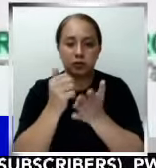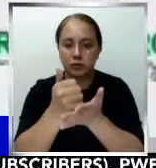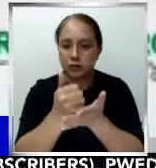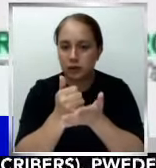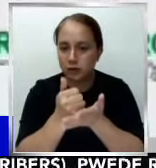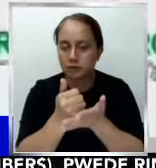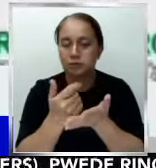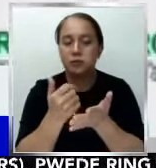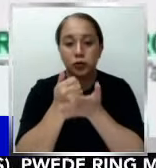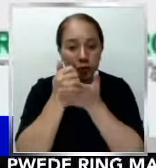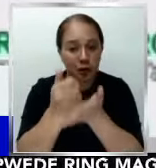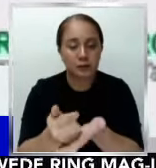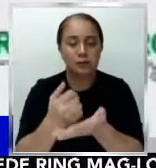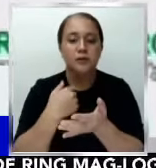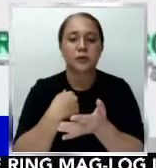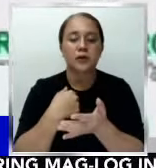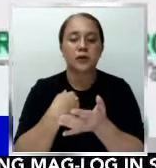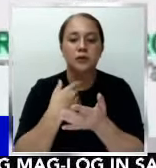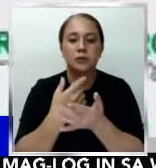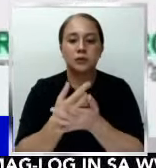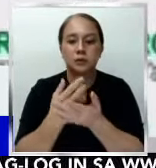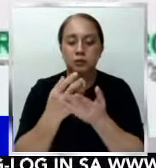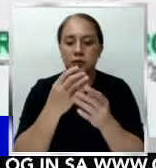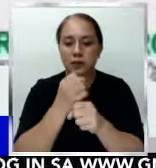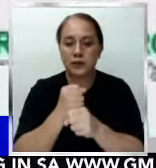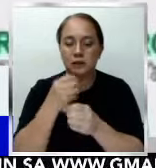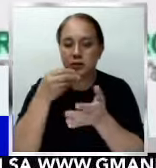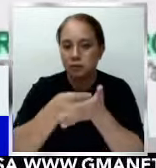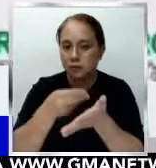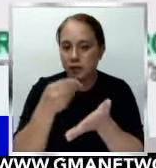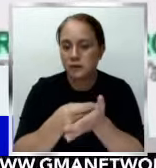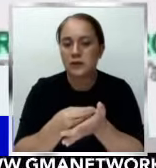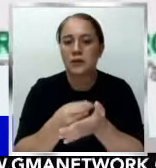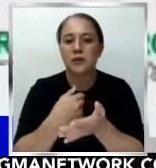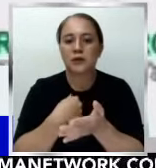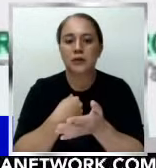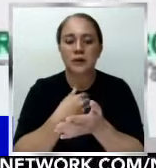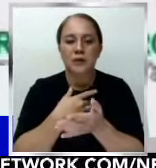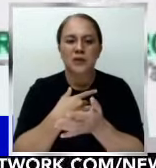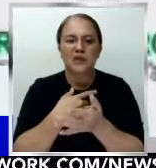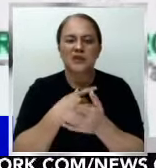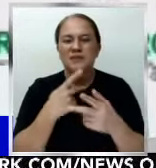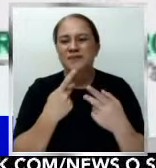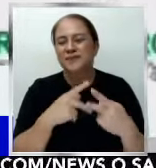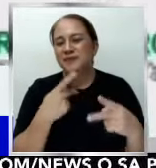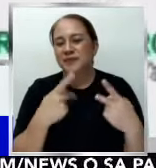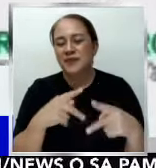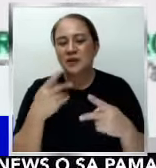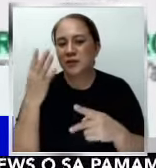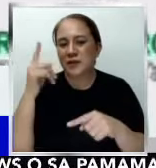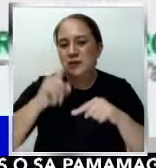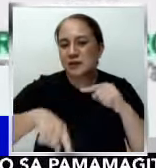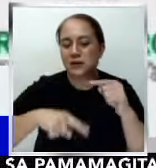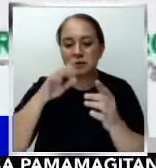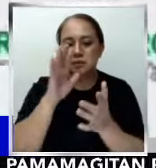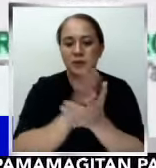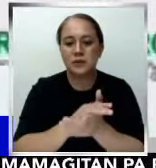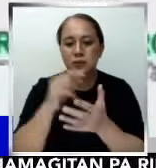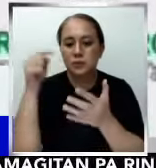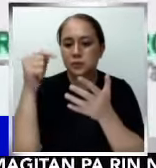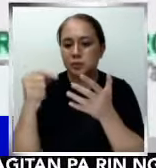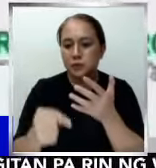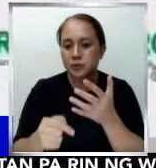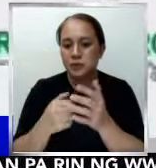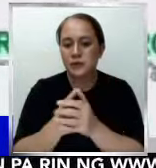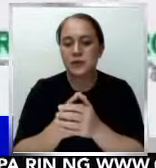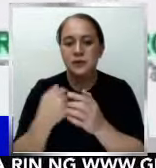to help him recover the funds. I felt my chest tighten because I could not believe that all of these years from 2018